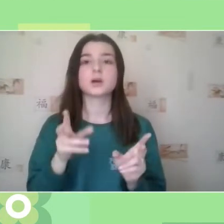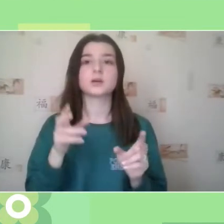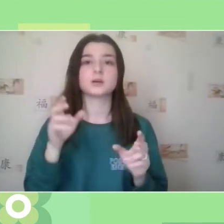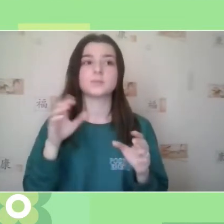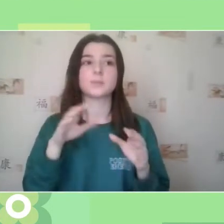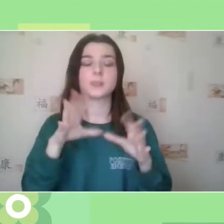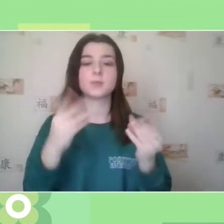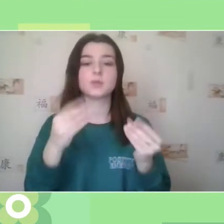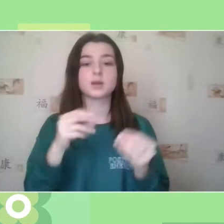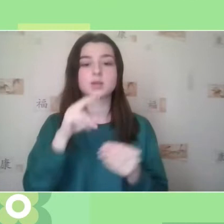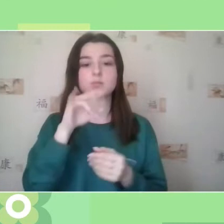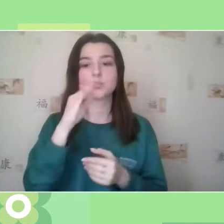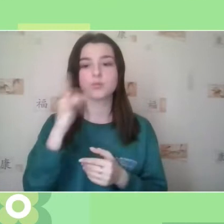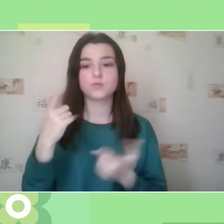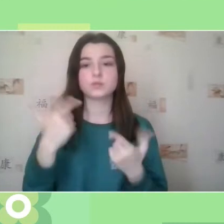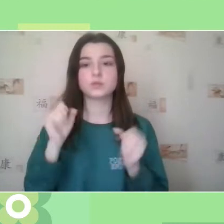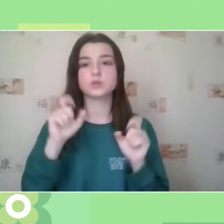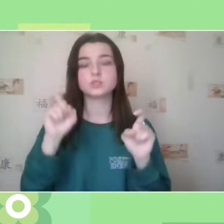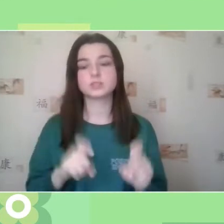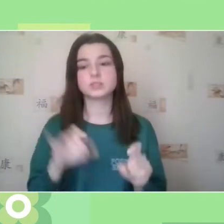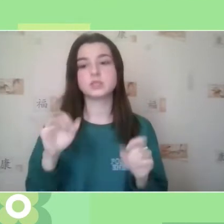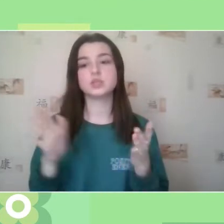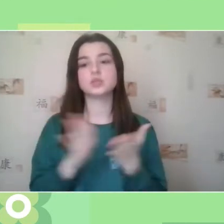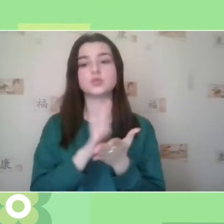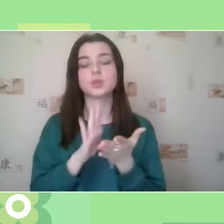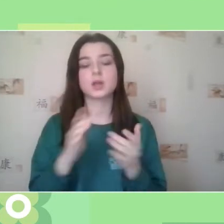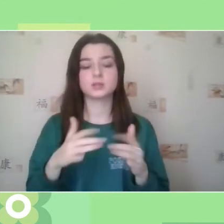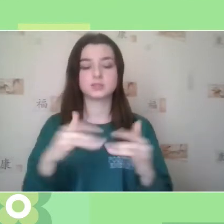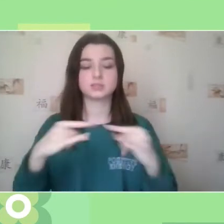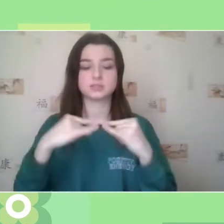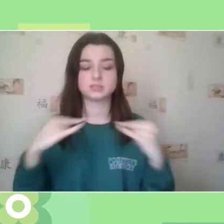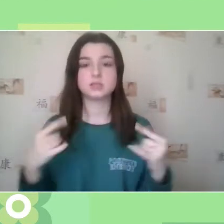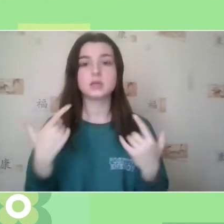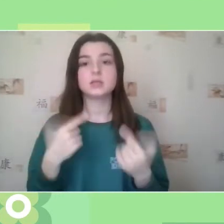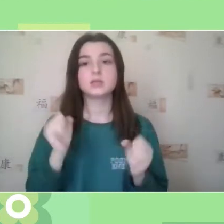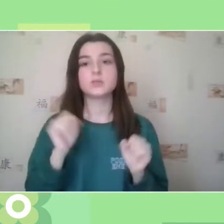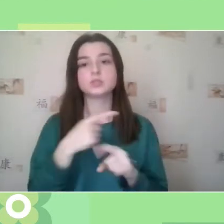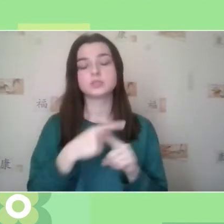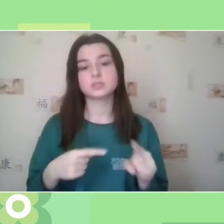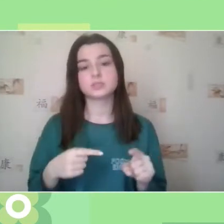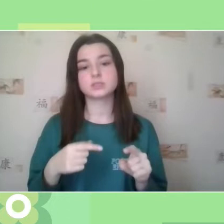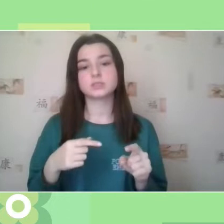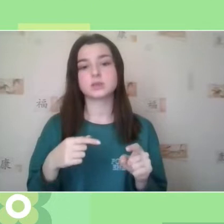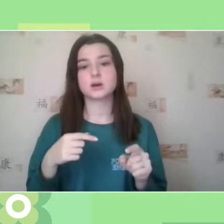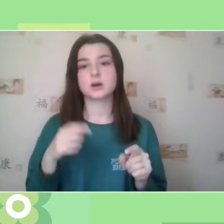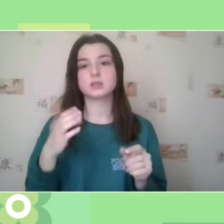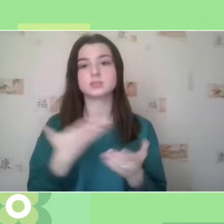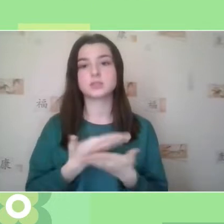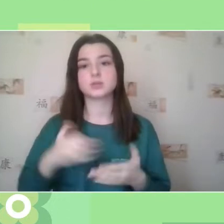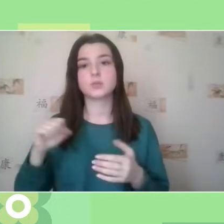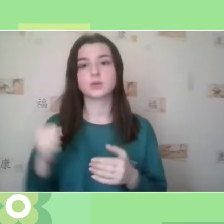журнальний столик, який ми купили. І ми, в принципі, також цим готові ділитися і вже ділилися цієї осені з нашою